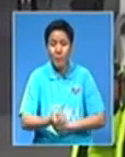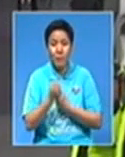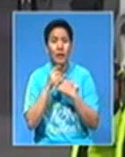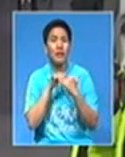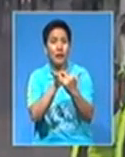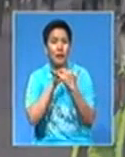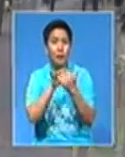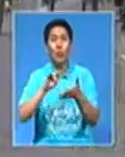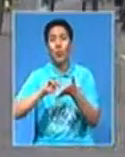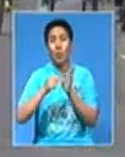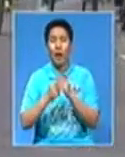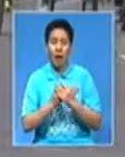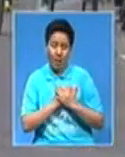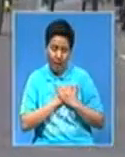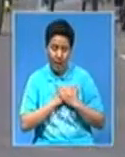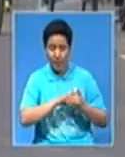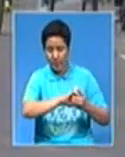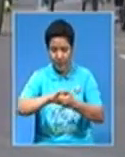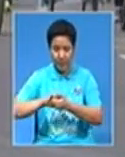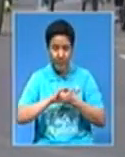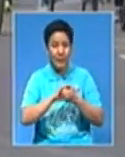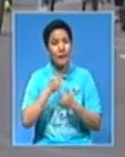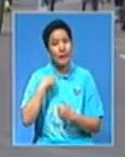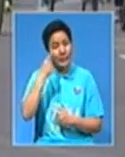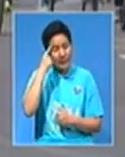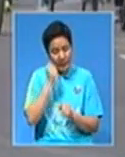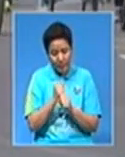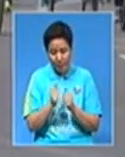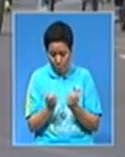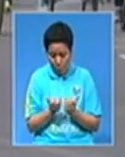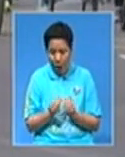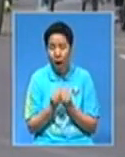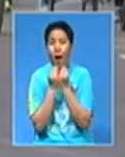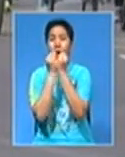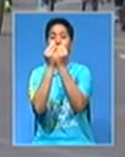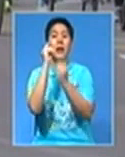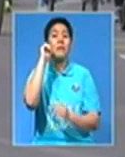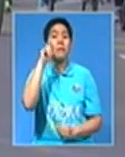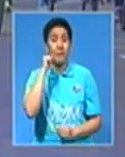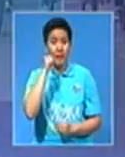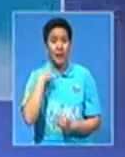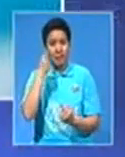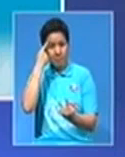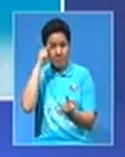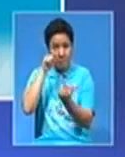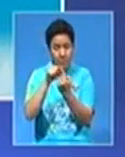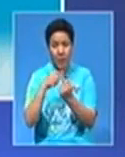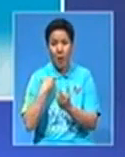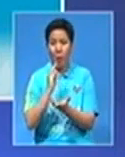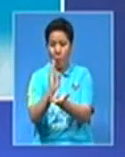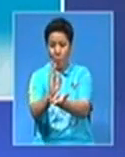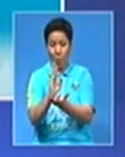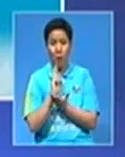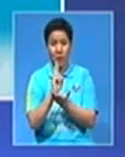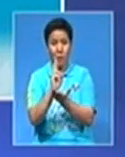ภายใต้แนวคิดความรักความสามัคคีความกตัญญูลูกทำเพื่อแม่และความมุ่งมั่นเพื่อชิงโล่พระราช